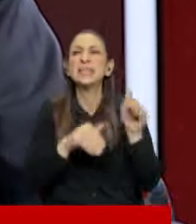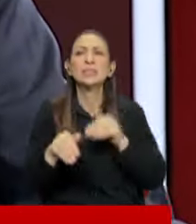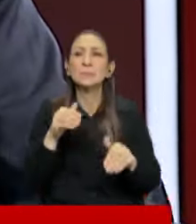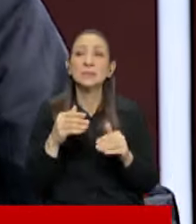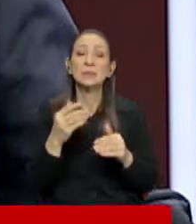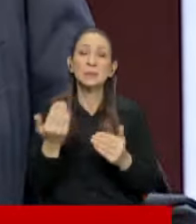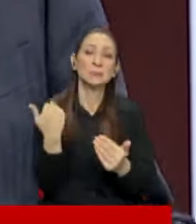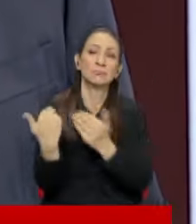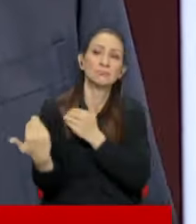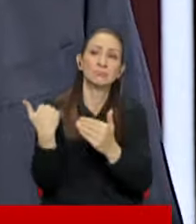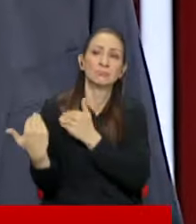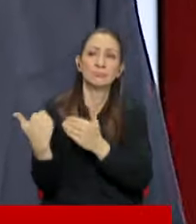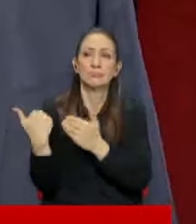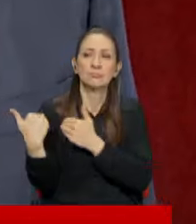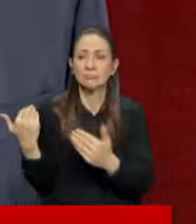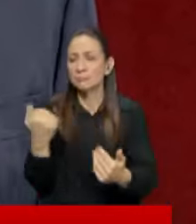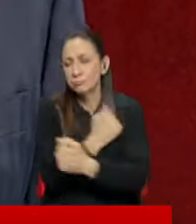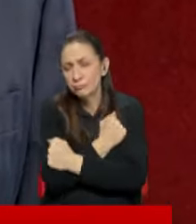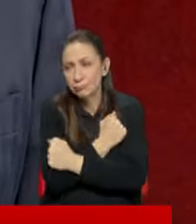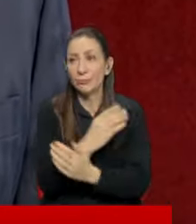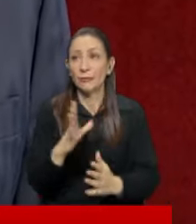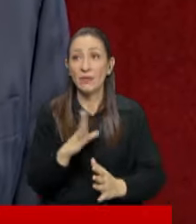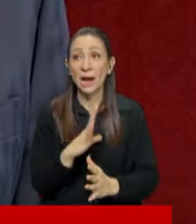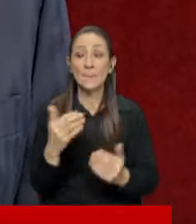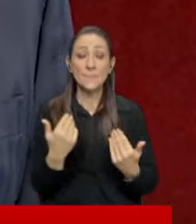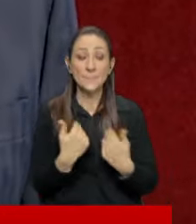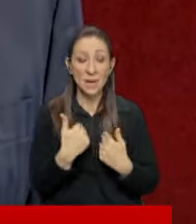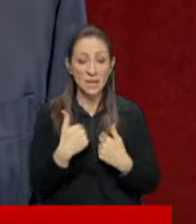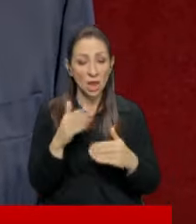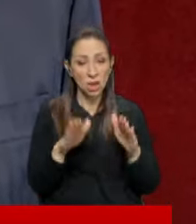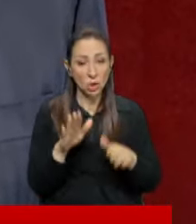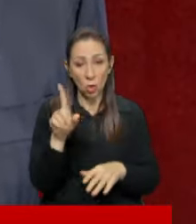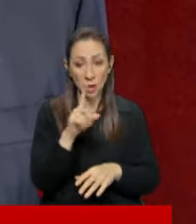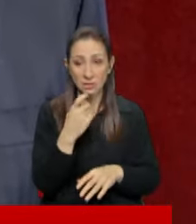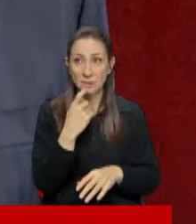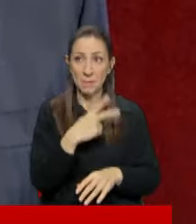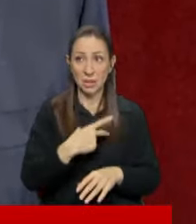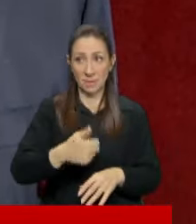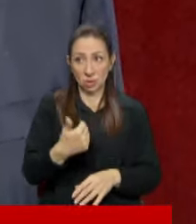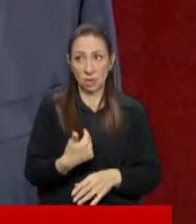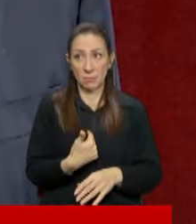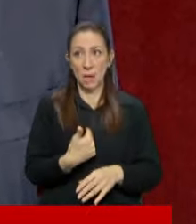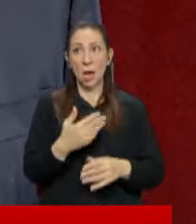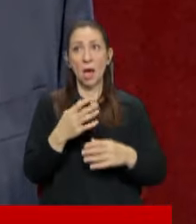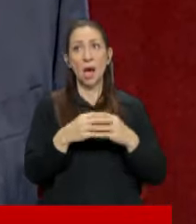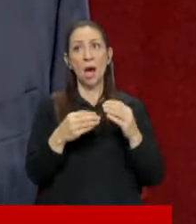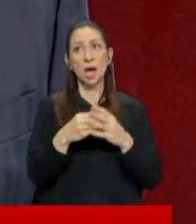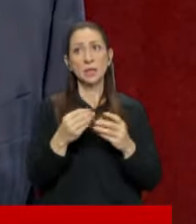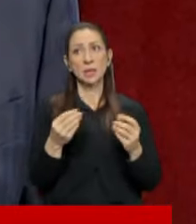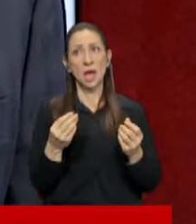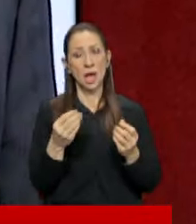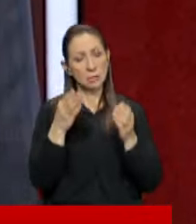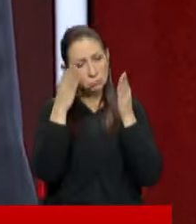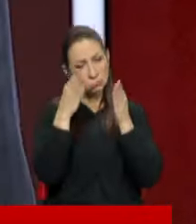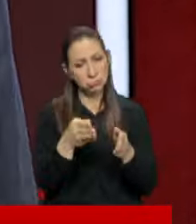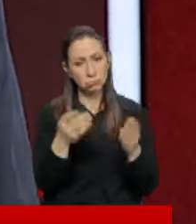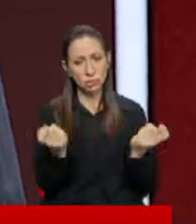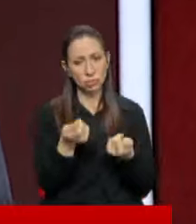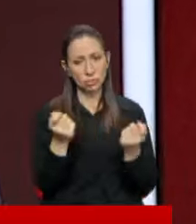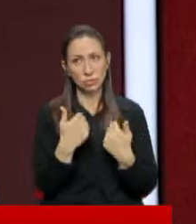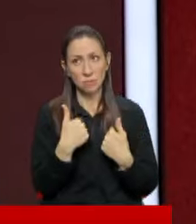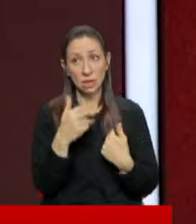kaybetmeyin seçimi diye bize sarılıyorlar. Ben yaklaşık 10 yıldır belediye başkanıyım. Adana'da işler yaptım. Adana